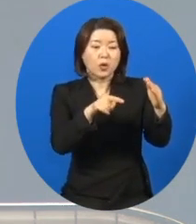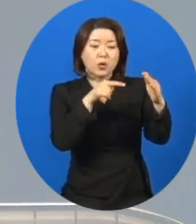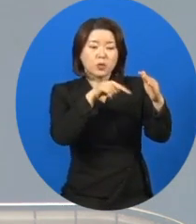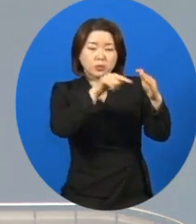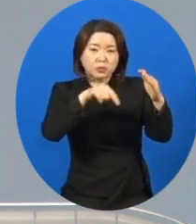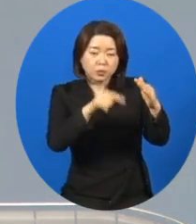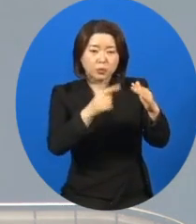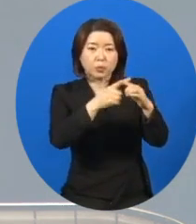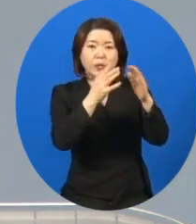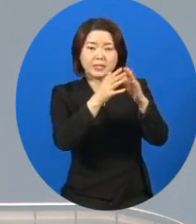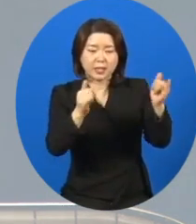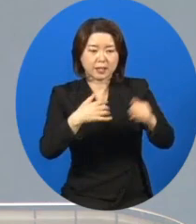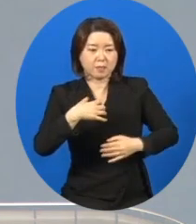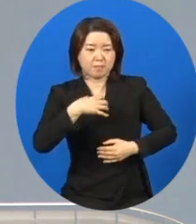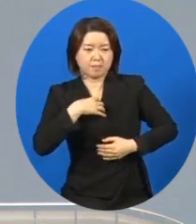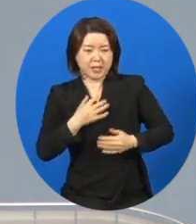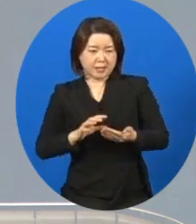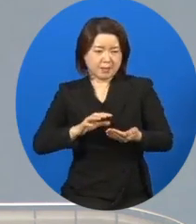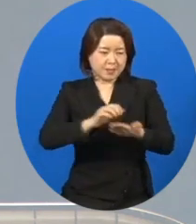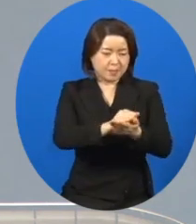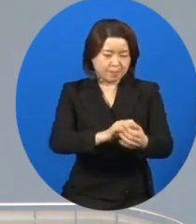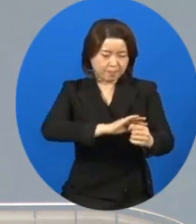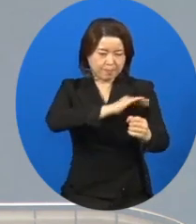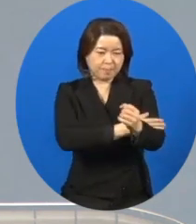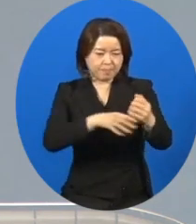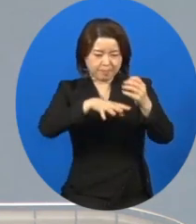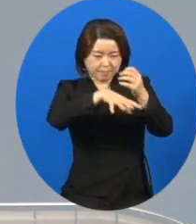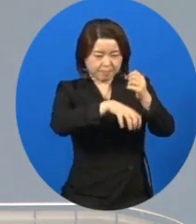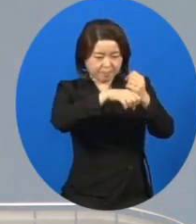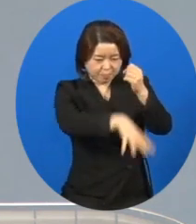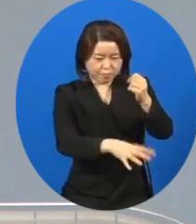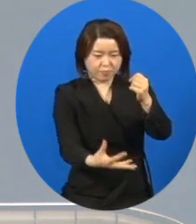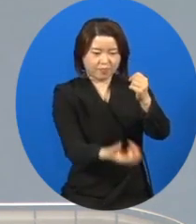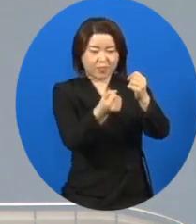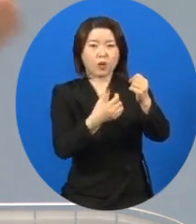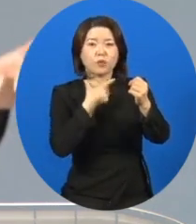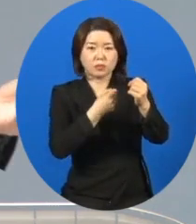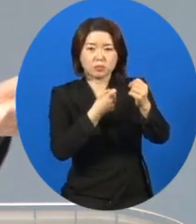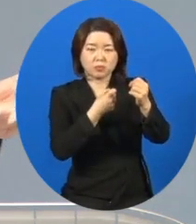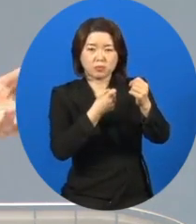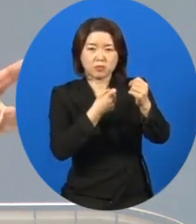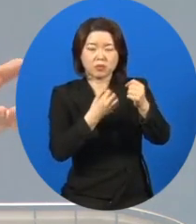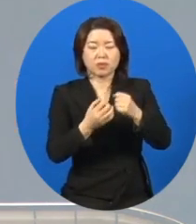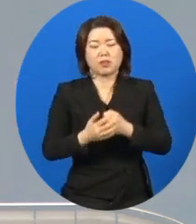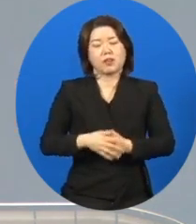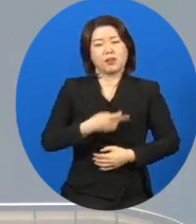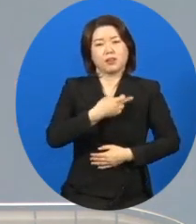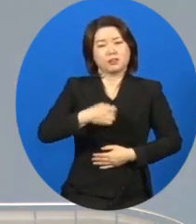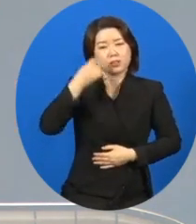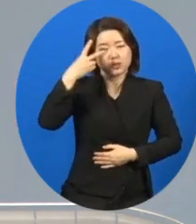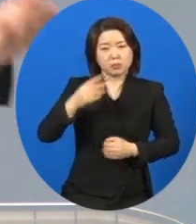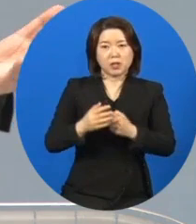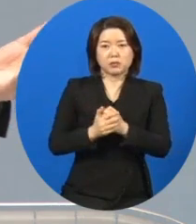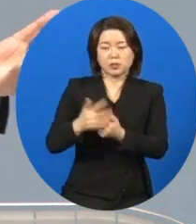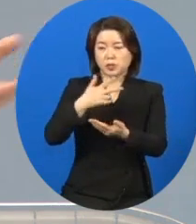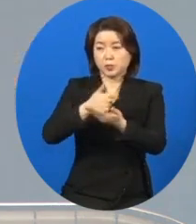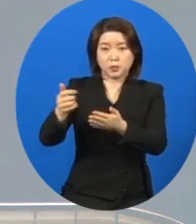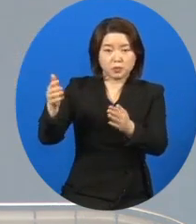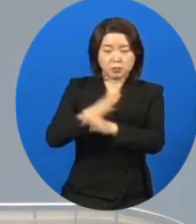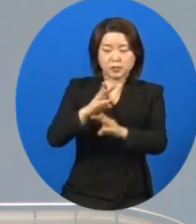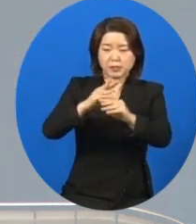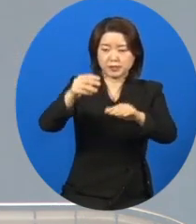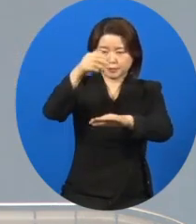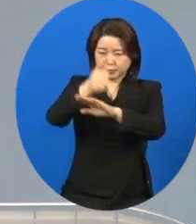어떻든지 자기 영향력 아래 두려고 하는 것이었어요. 사도 바울은 주님으로부터 땅끝까지 모든